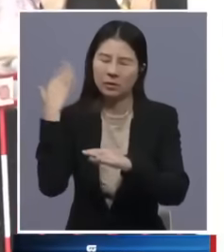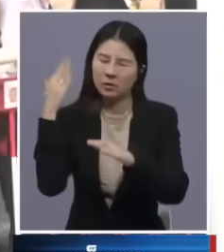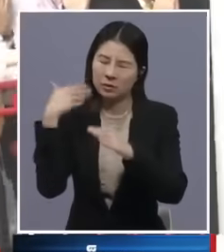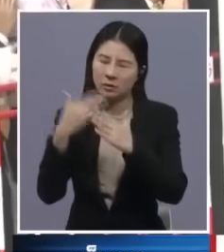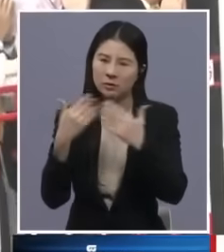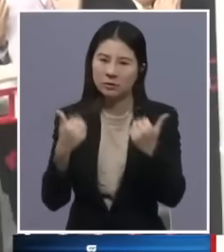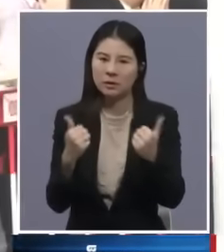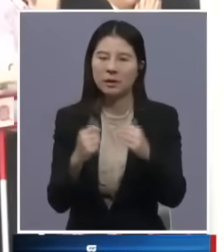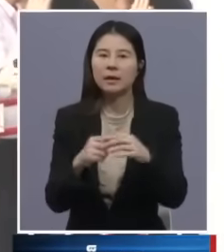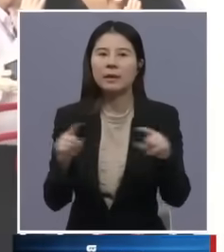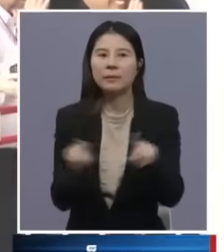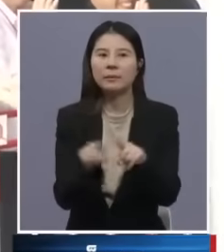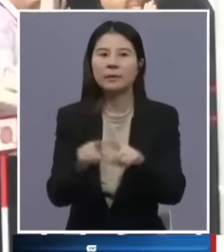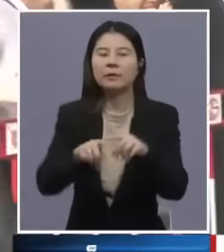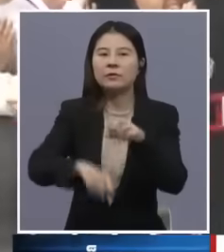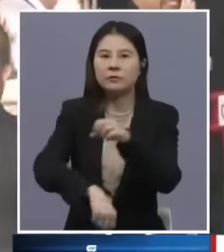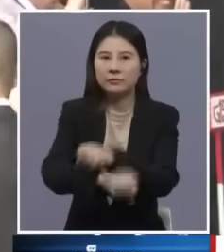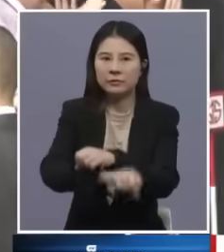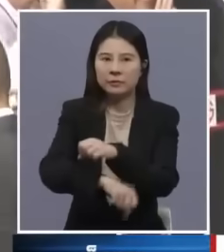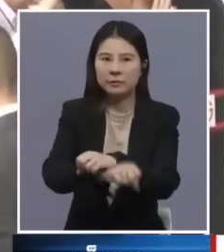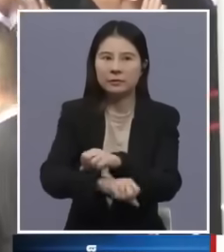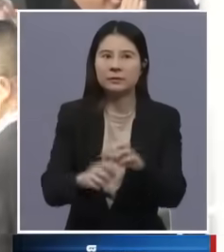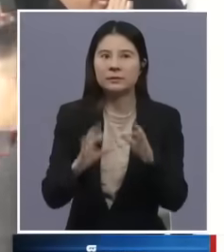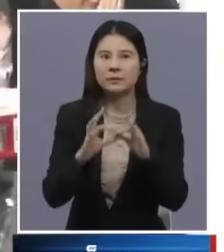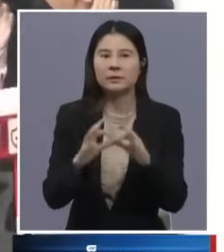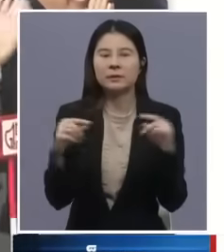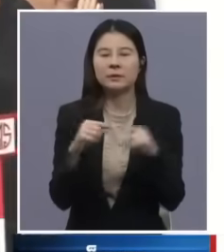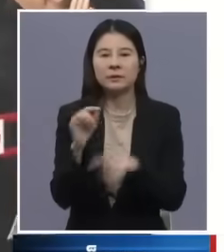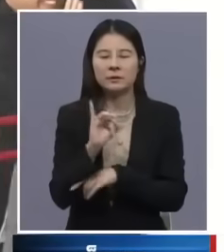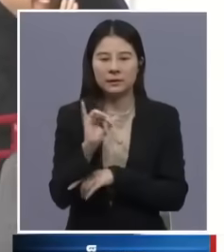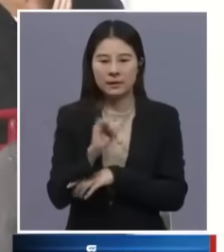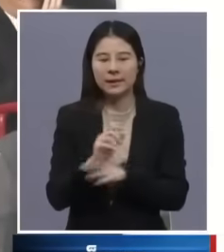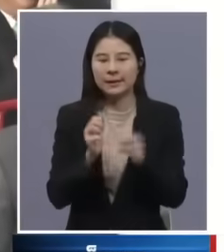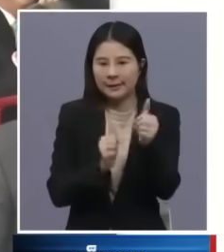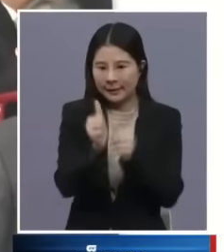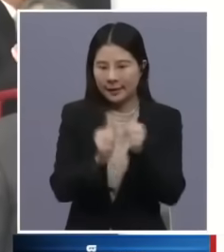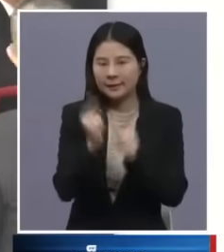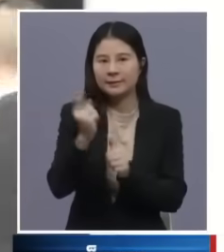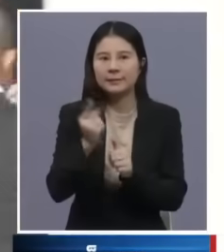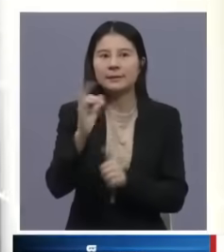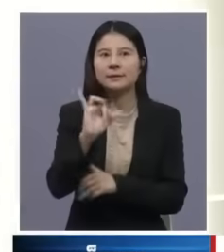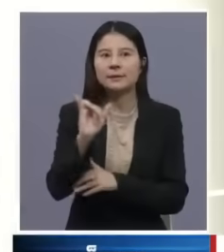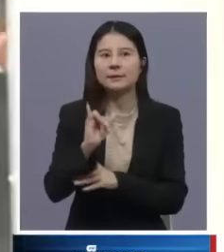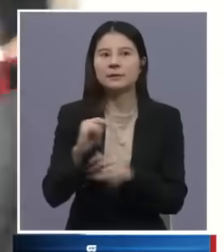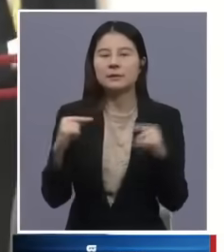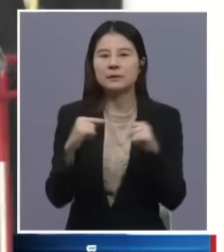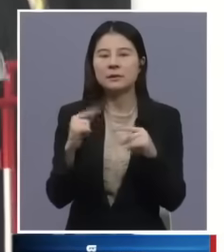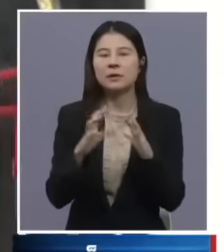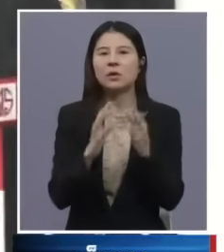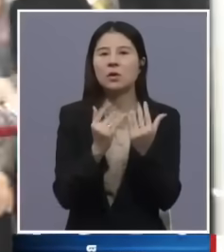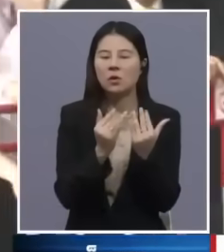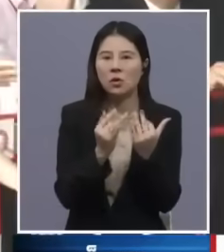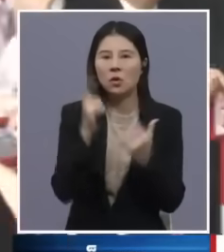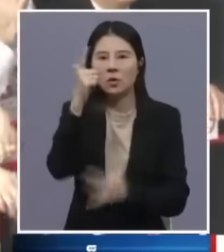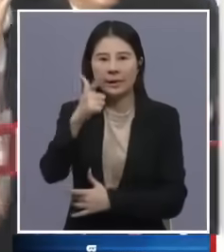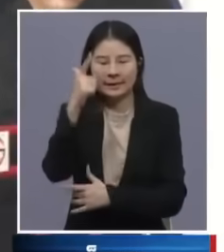เหมือนกับเกมฟุตบอลต้องบอกว่ามันเป็นแมตช์อุ่นเครื่องยังไม่ใช่เป็นแข่งจริงนะเพราะของจริงเนี่ยจะเกิดขึ้นหลังจากที่คุณทัก